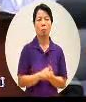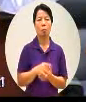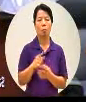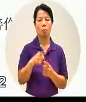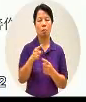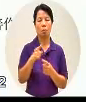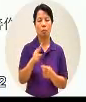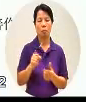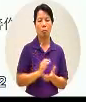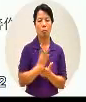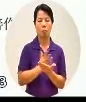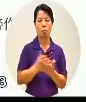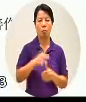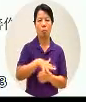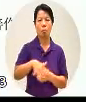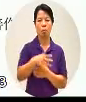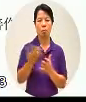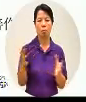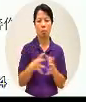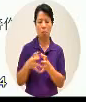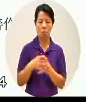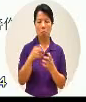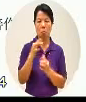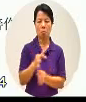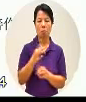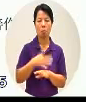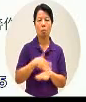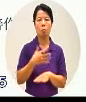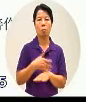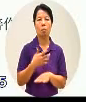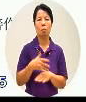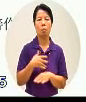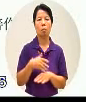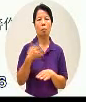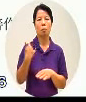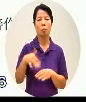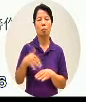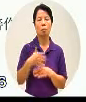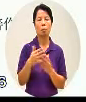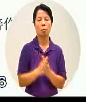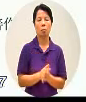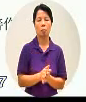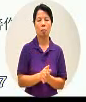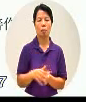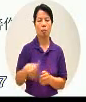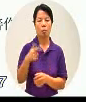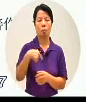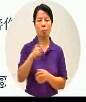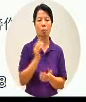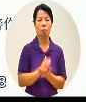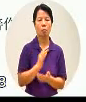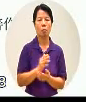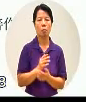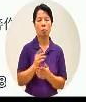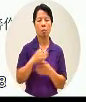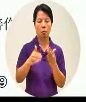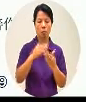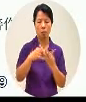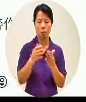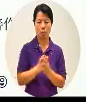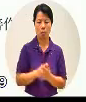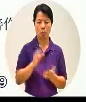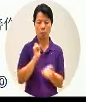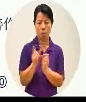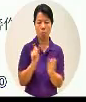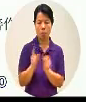们有一个评鉴系统，到现在还没有整合出来，要尽快整合。学校为什么我要特别说到采购招标